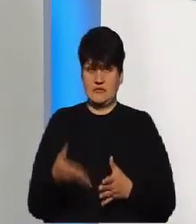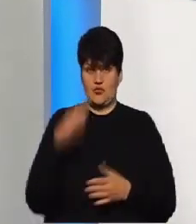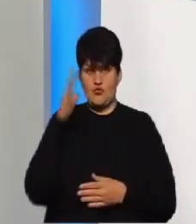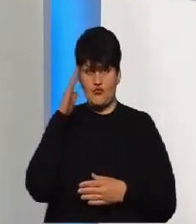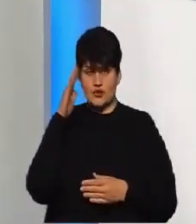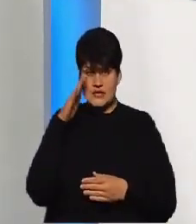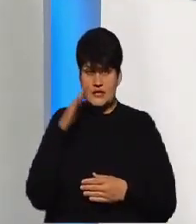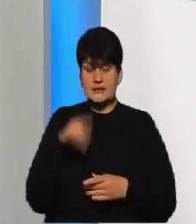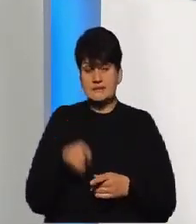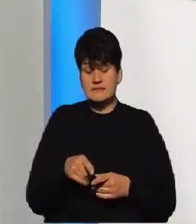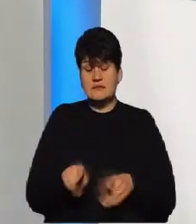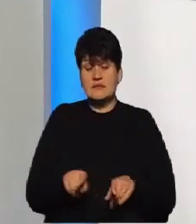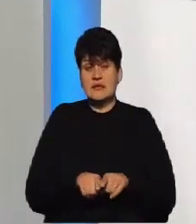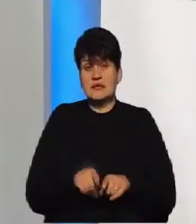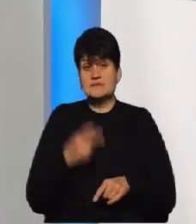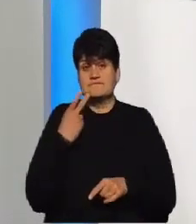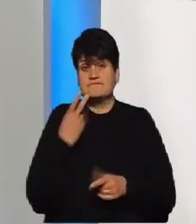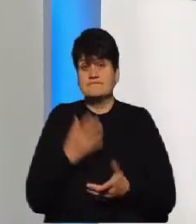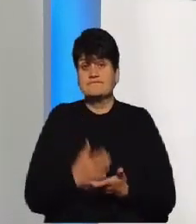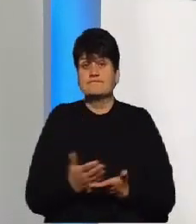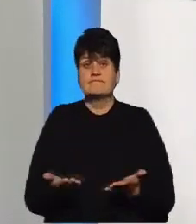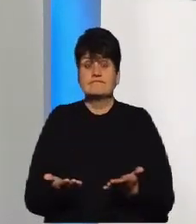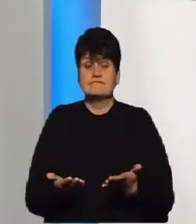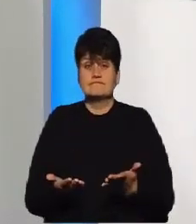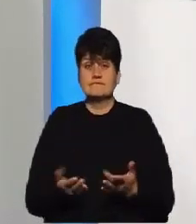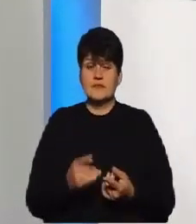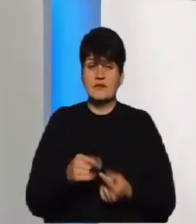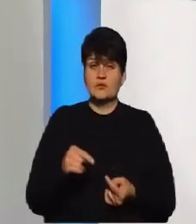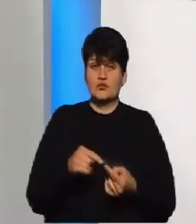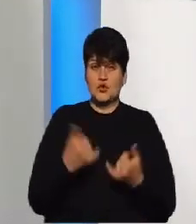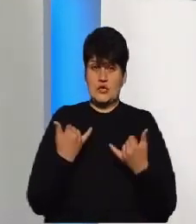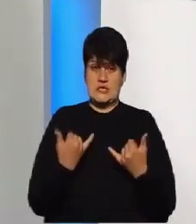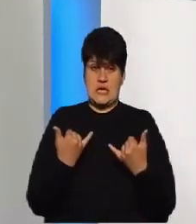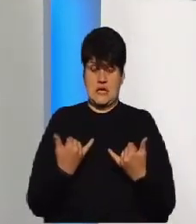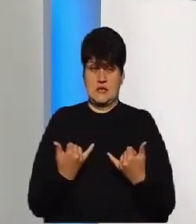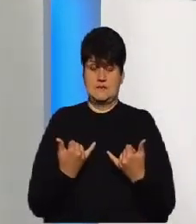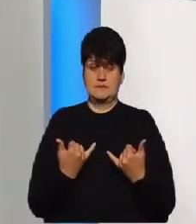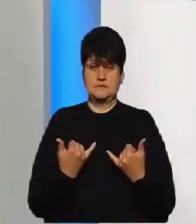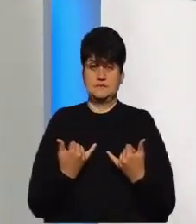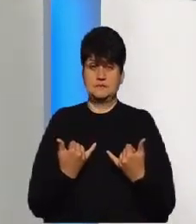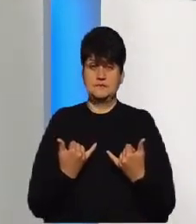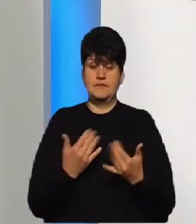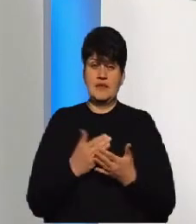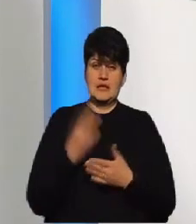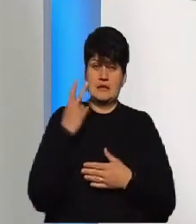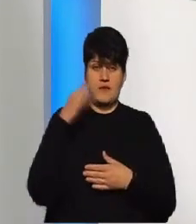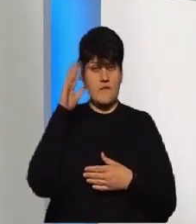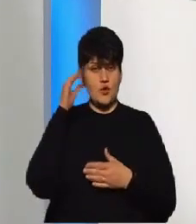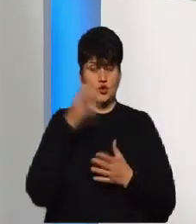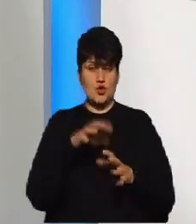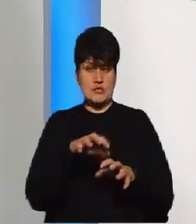так, в принципі, відбувається завжди. Відповідно, зараз, як я казав, є два водозабори. Один